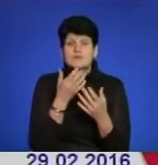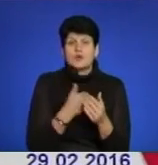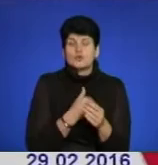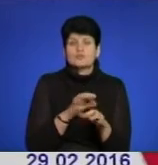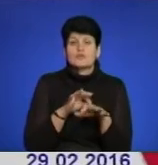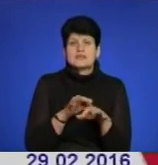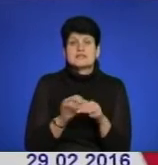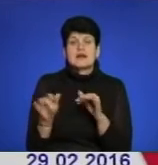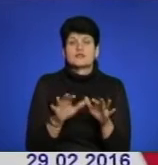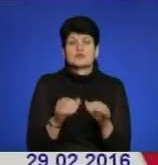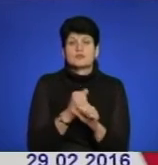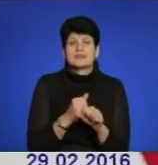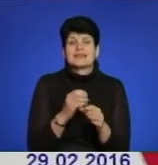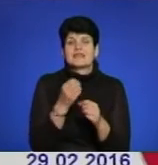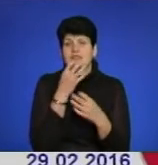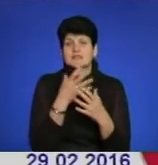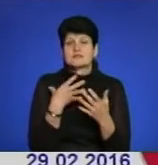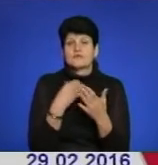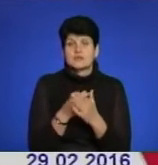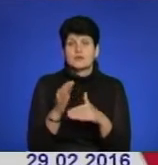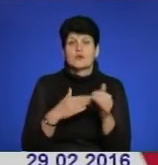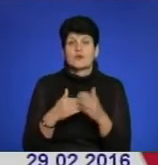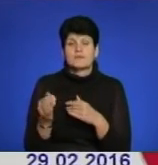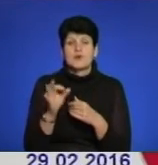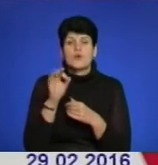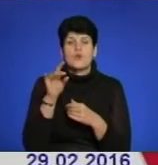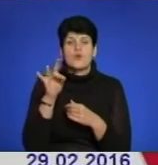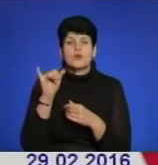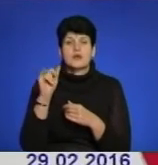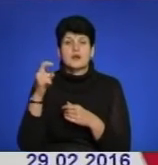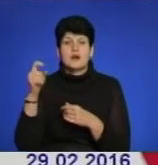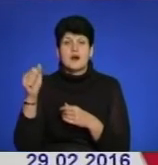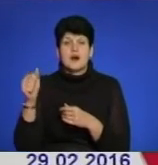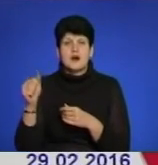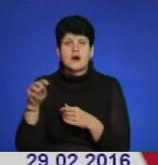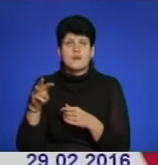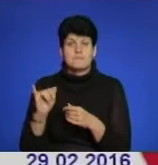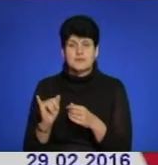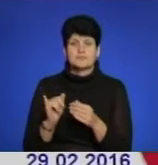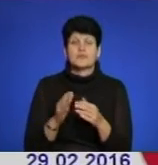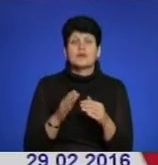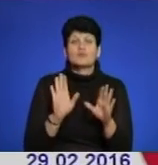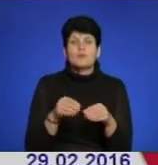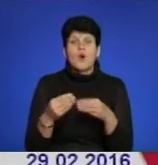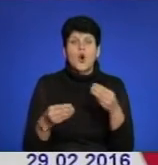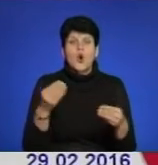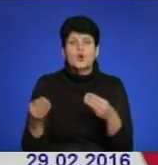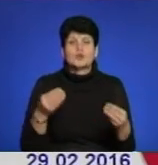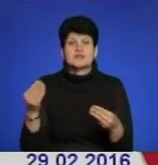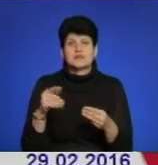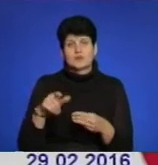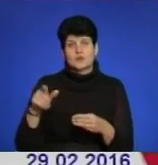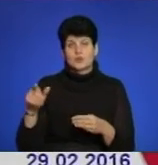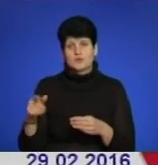виготовляти квіти своїми руками, орігамі, способом орігамі. От, і будемо з студентами нашого факультету роздавати їх